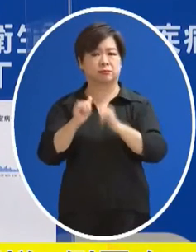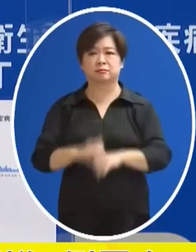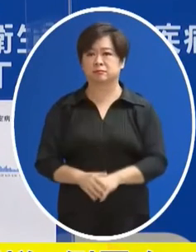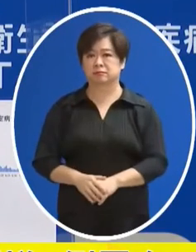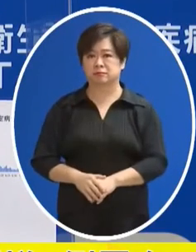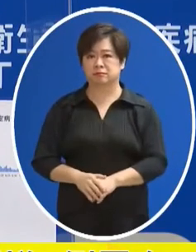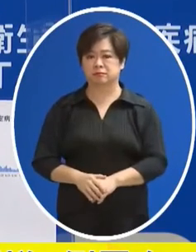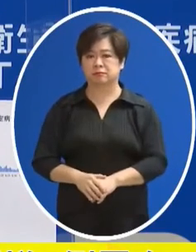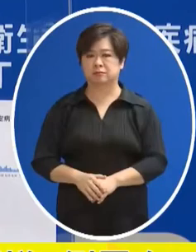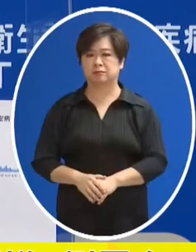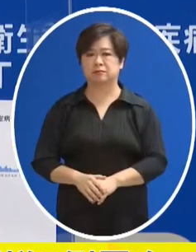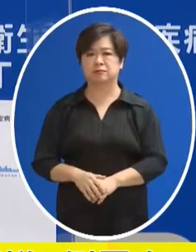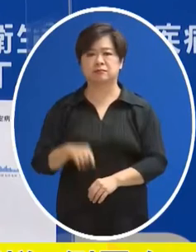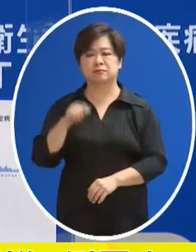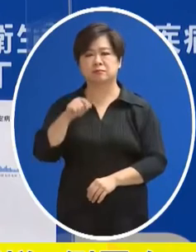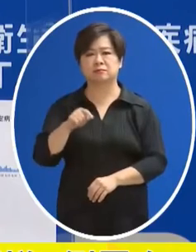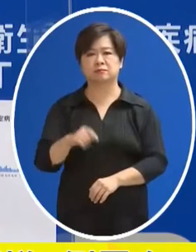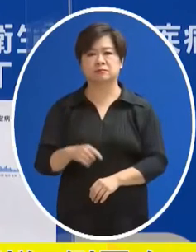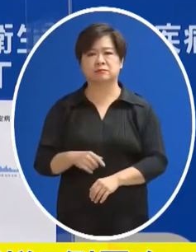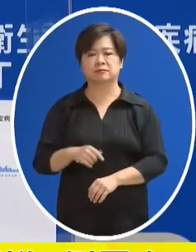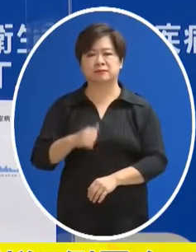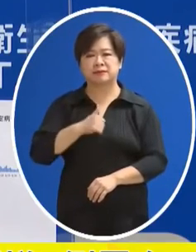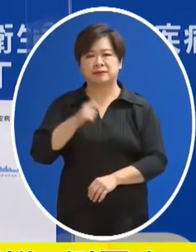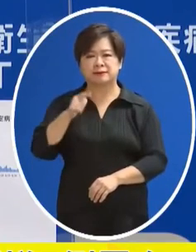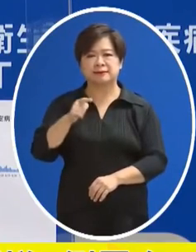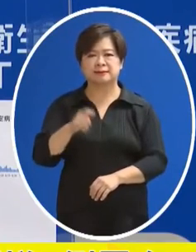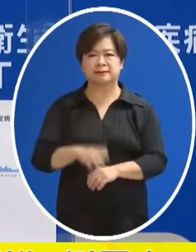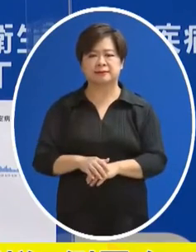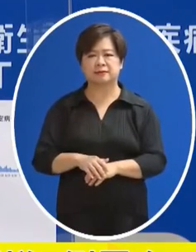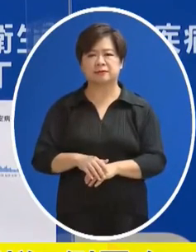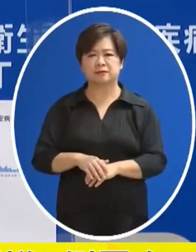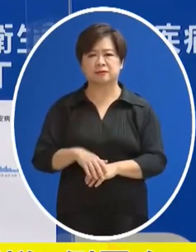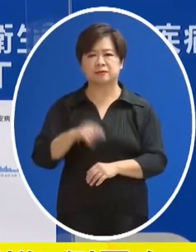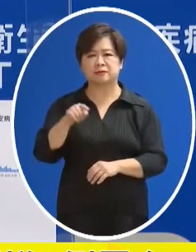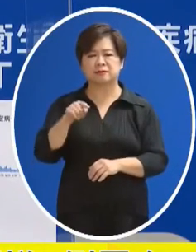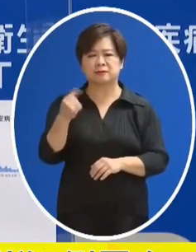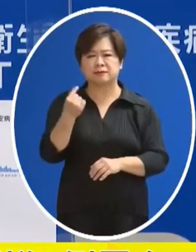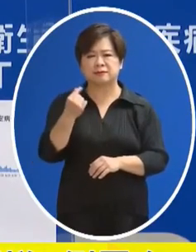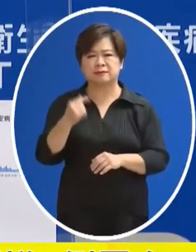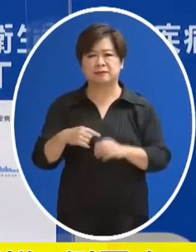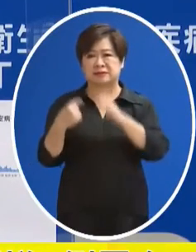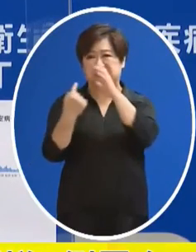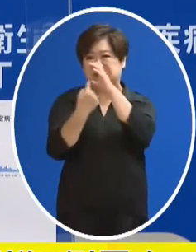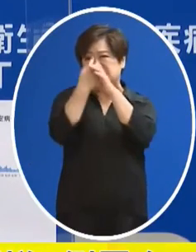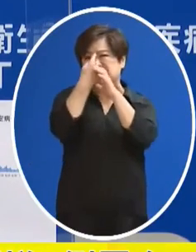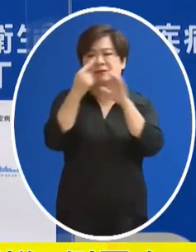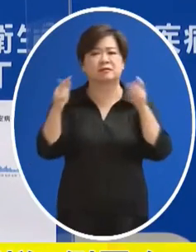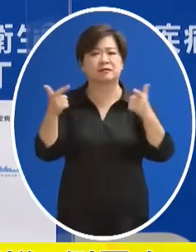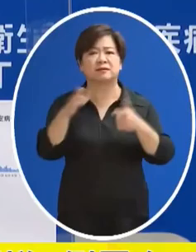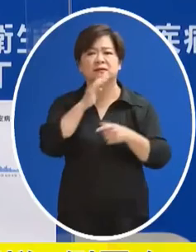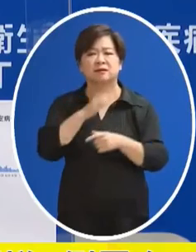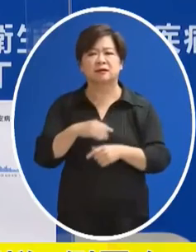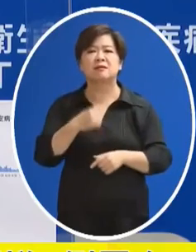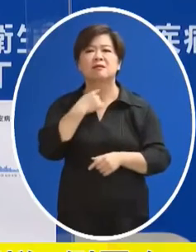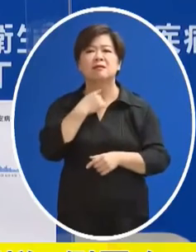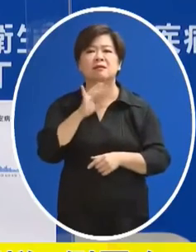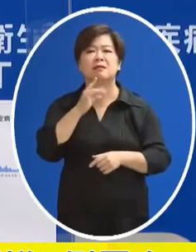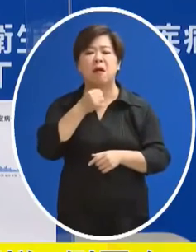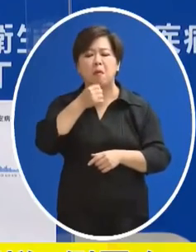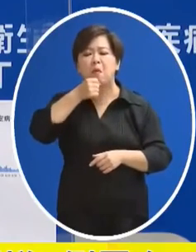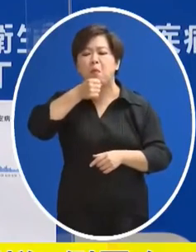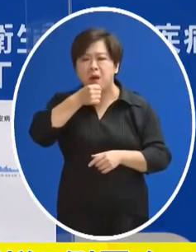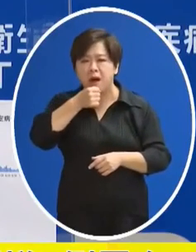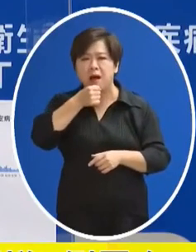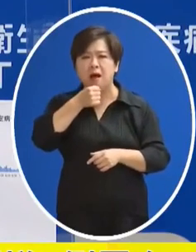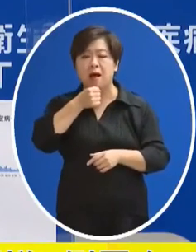是不做哈这样子一个真的去挖的这样动作。好，我们做的是哈深喉唾液，那深喉唾液就是